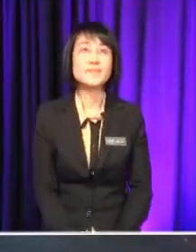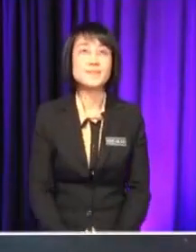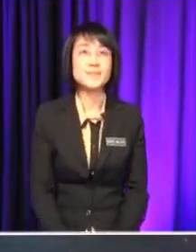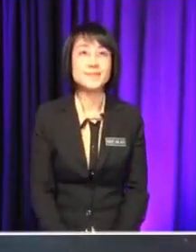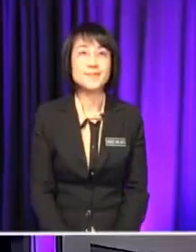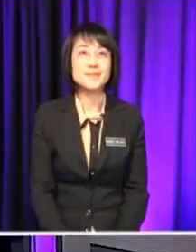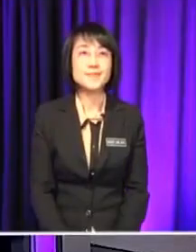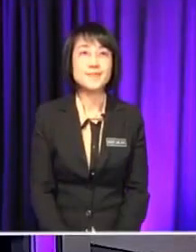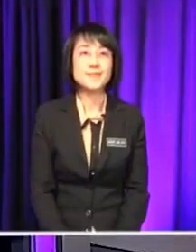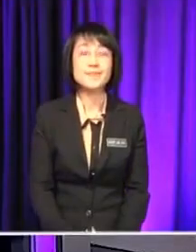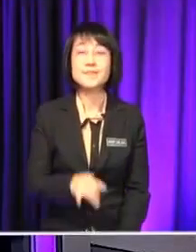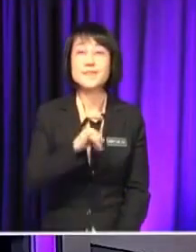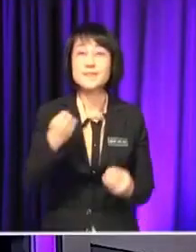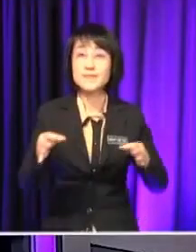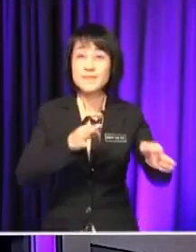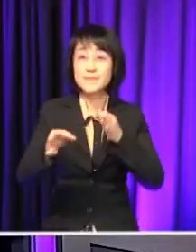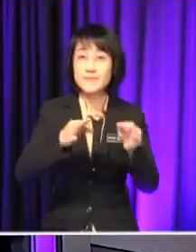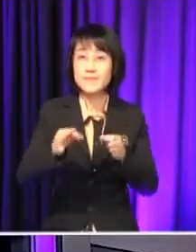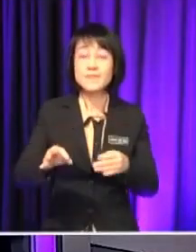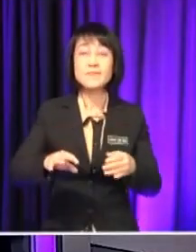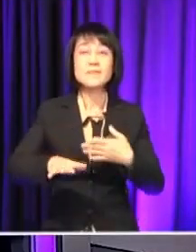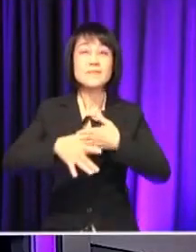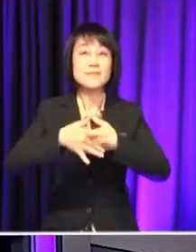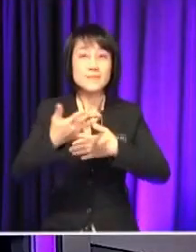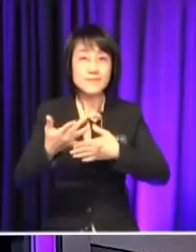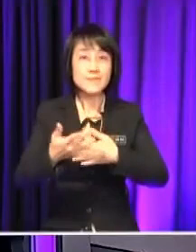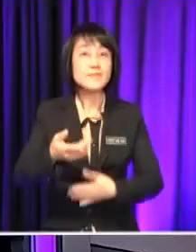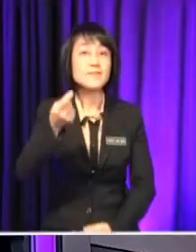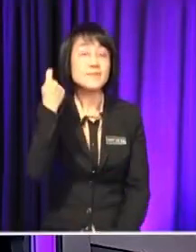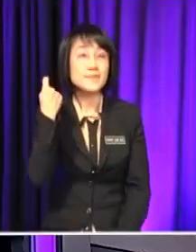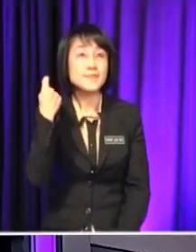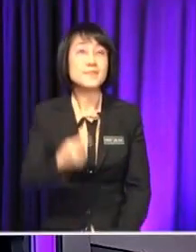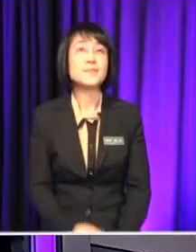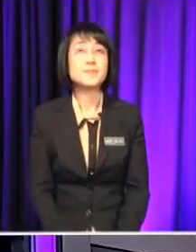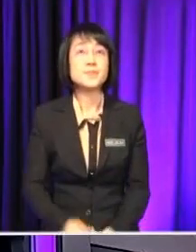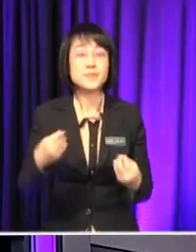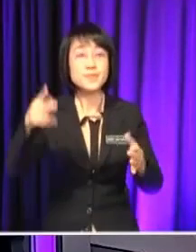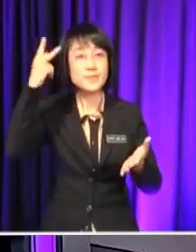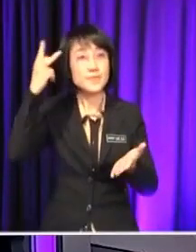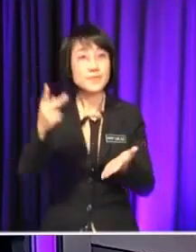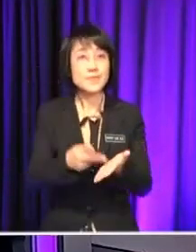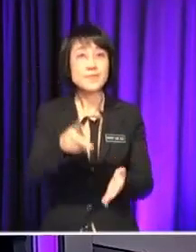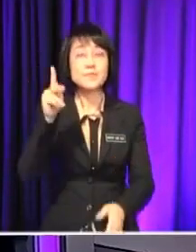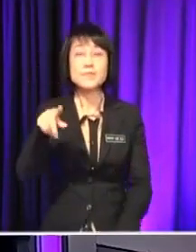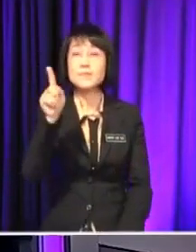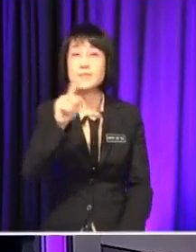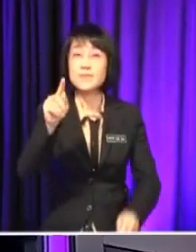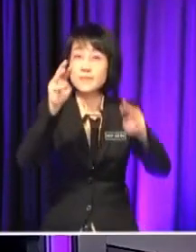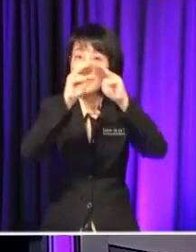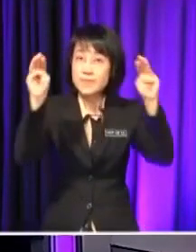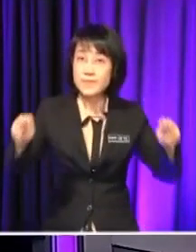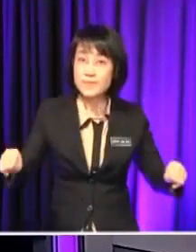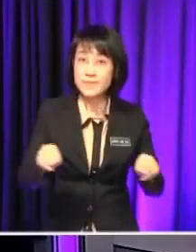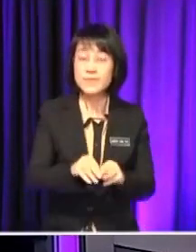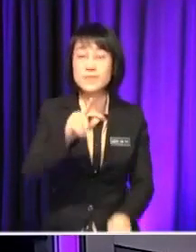yang saya udah Terangkan pada awal segmen tadi kita udah kenapa pasti ya MAN 1 Monita ya manis satu